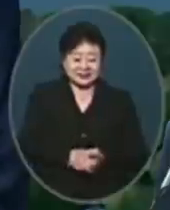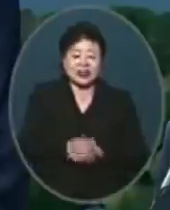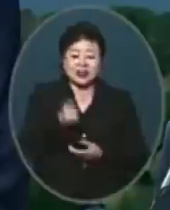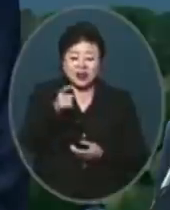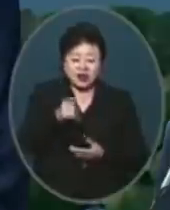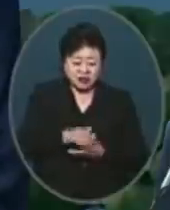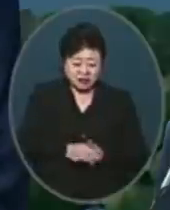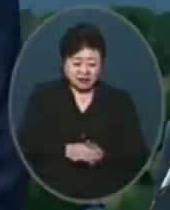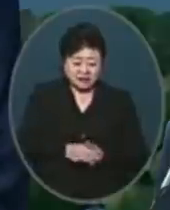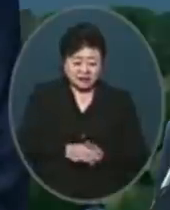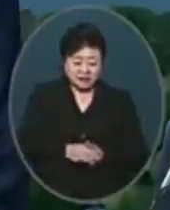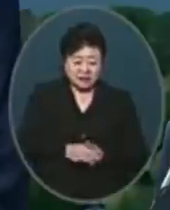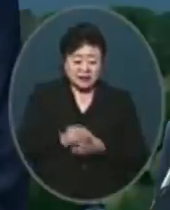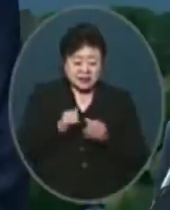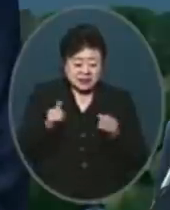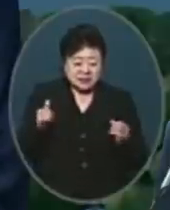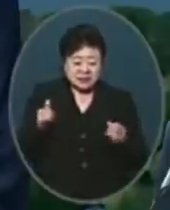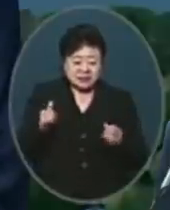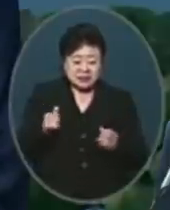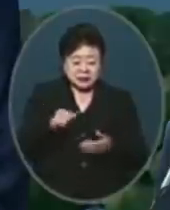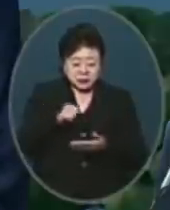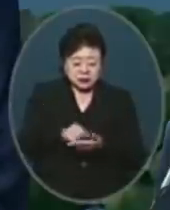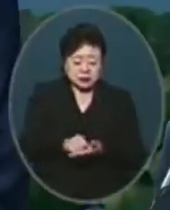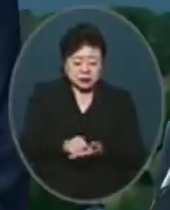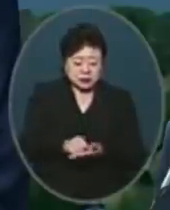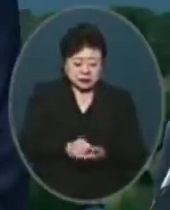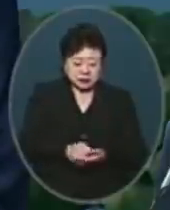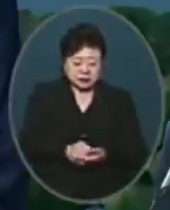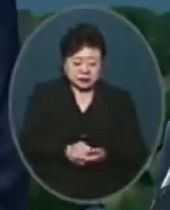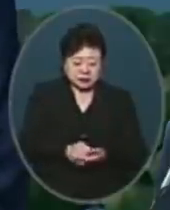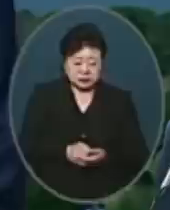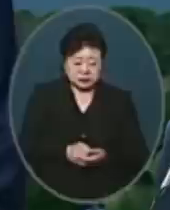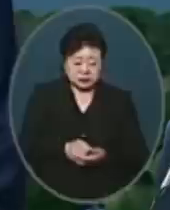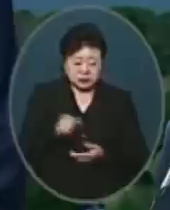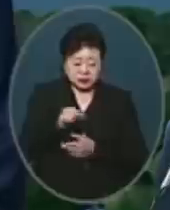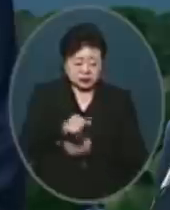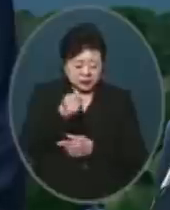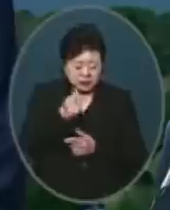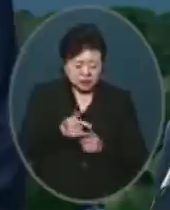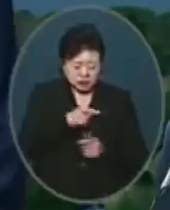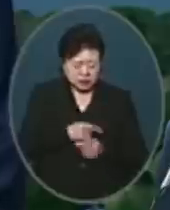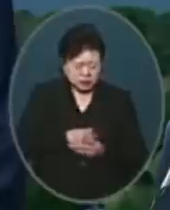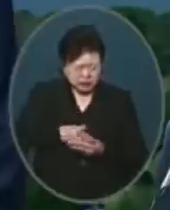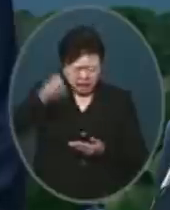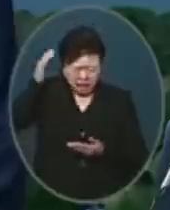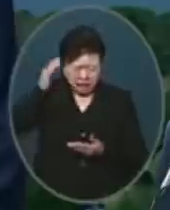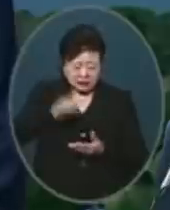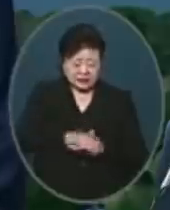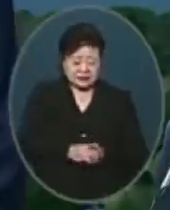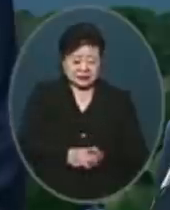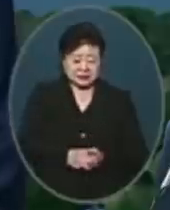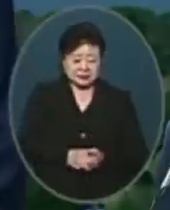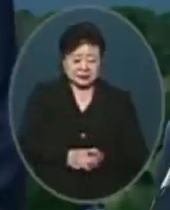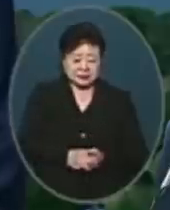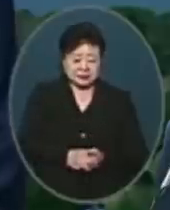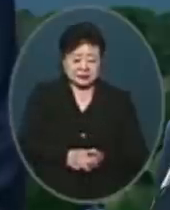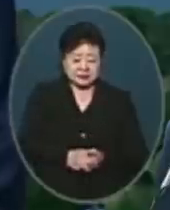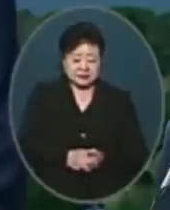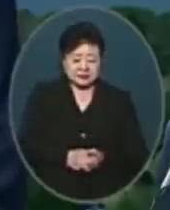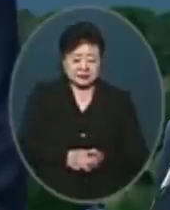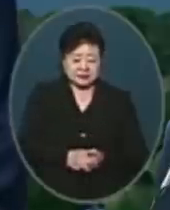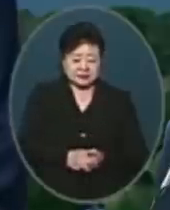네가 사람을 점령하고 있는 이상 우리는 용납할 수 없다고, 예수 이름으로 나가라고.